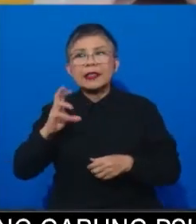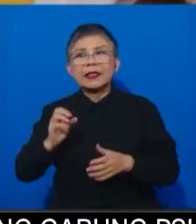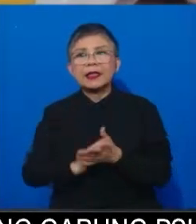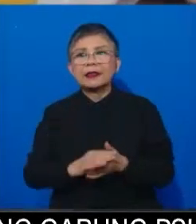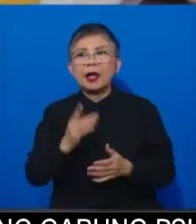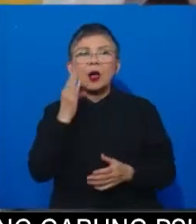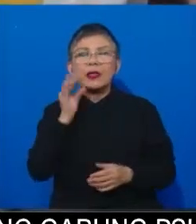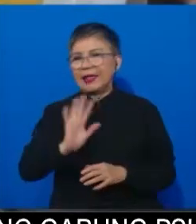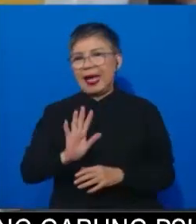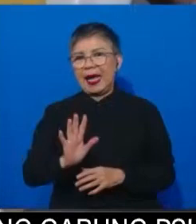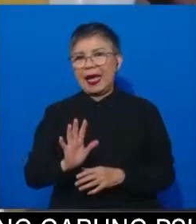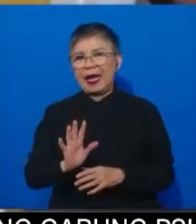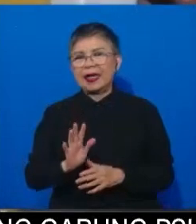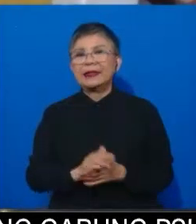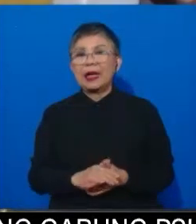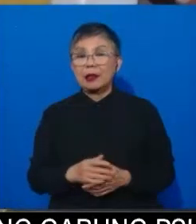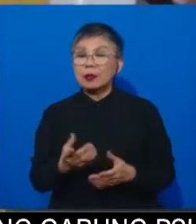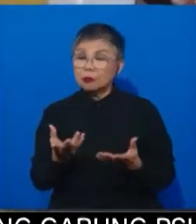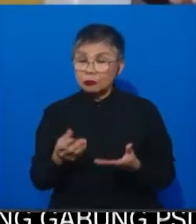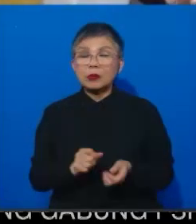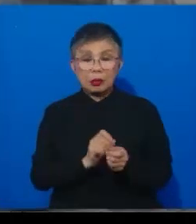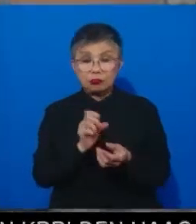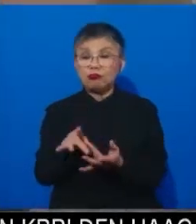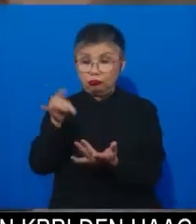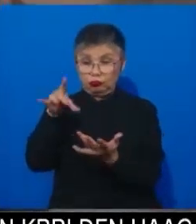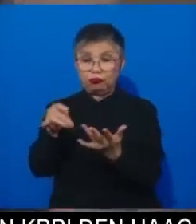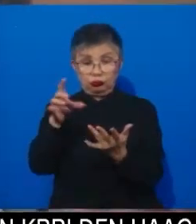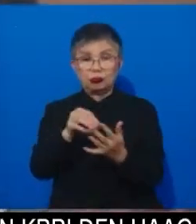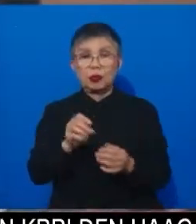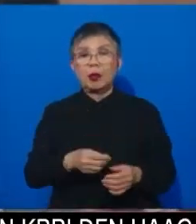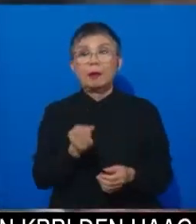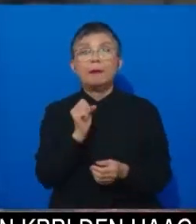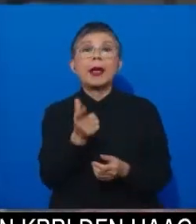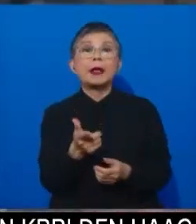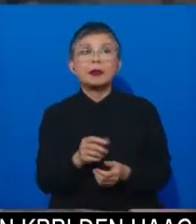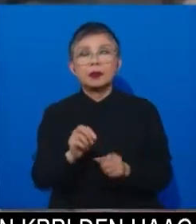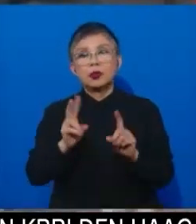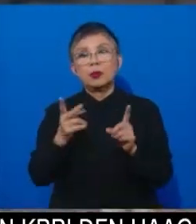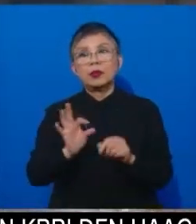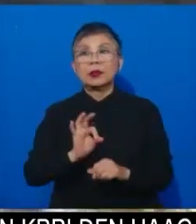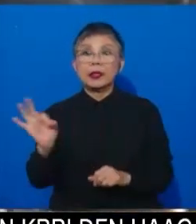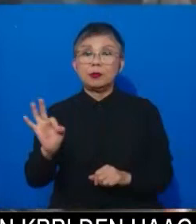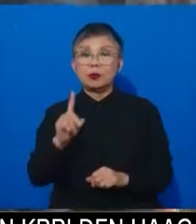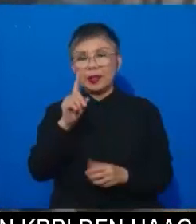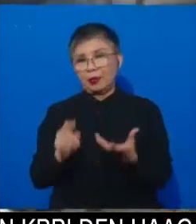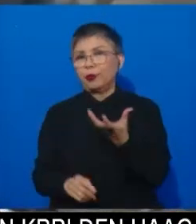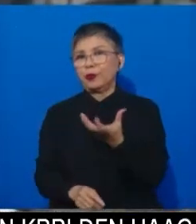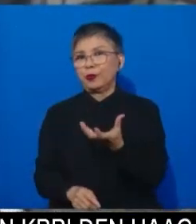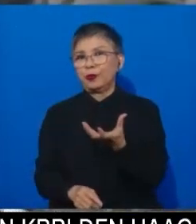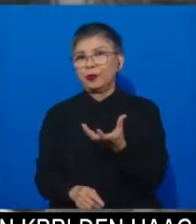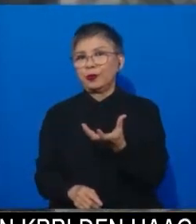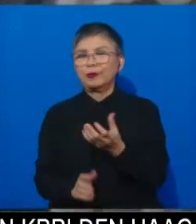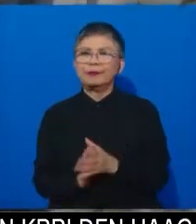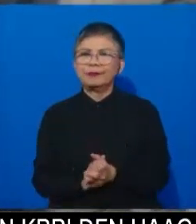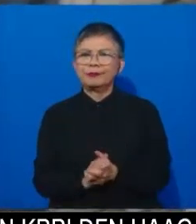tidak pedas. Untuk bisa menikmati mie ayam rica-rica ini, Anda cukup merogoh kocek Rp12.000 saja untuk satu porsi.